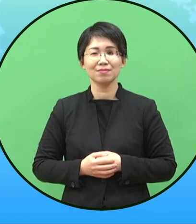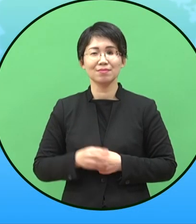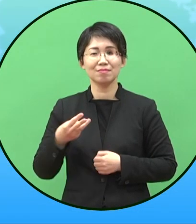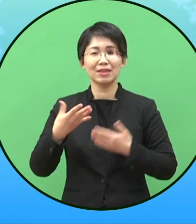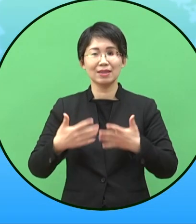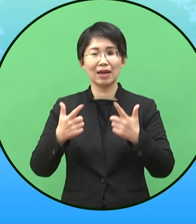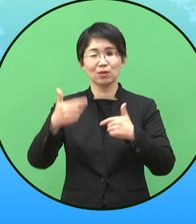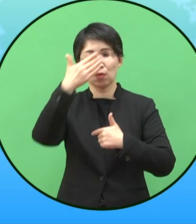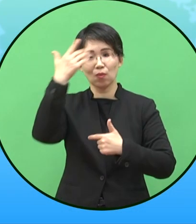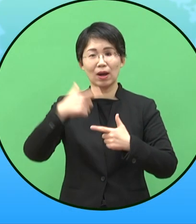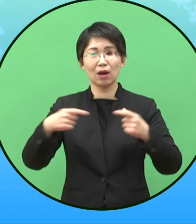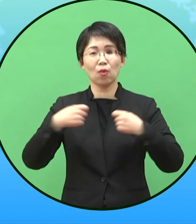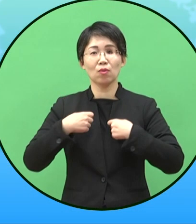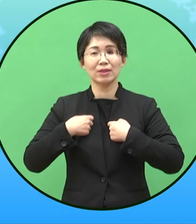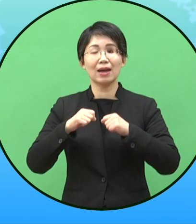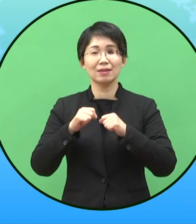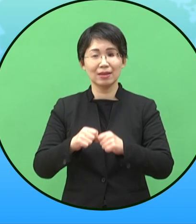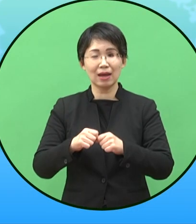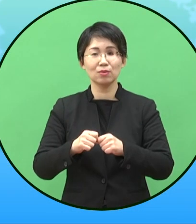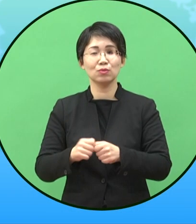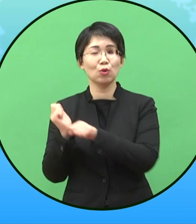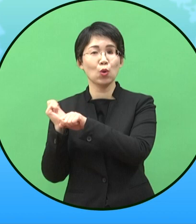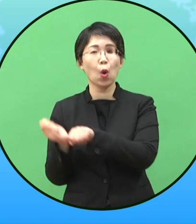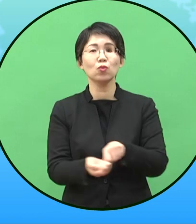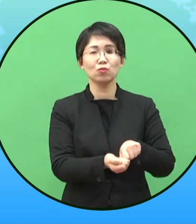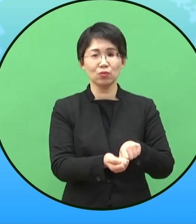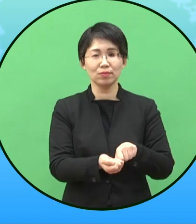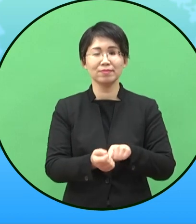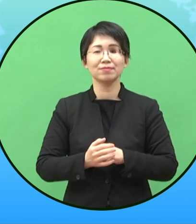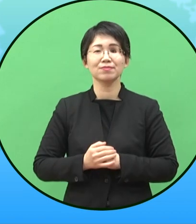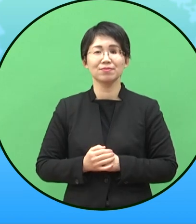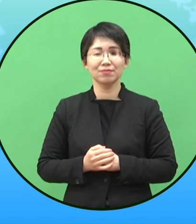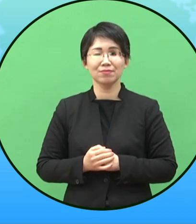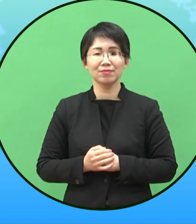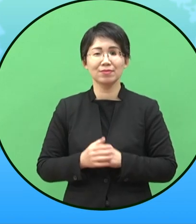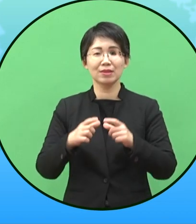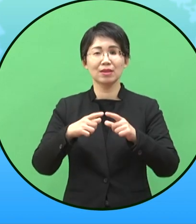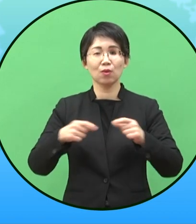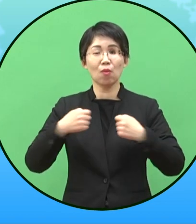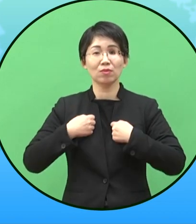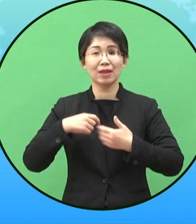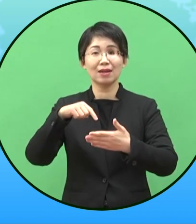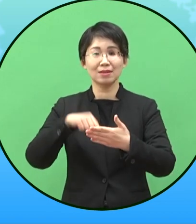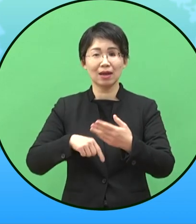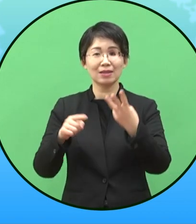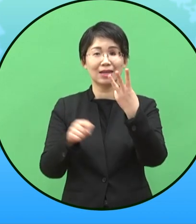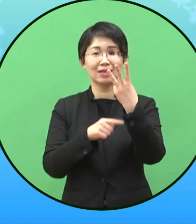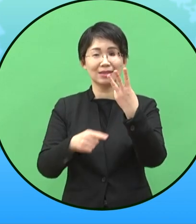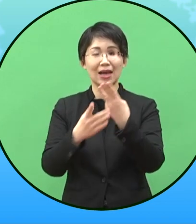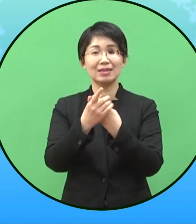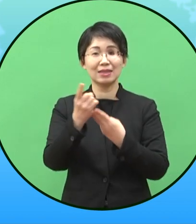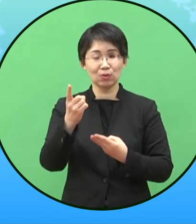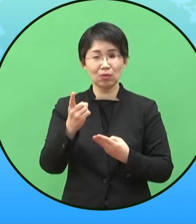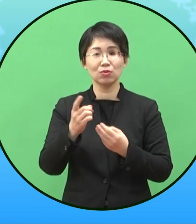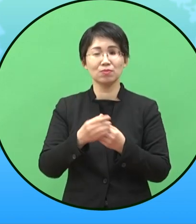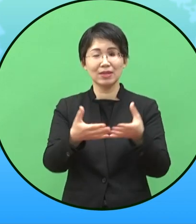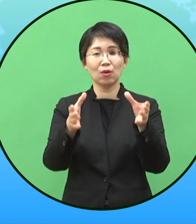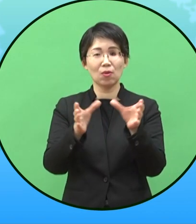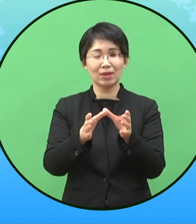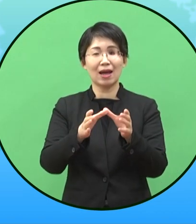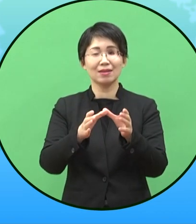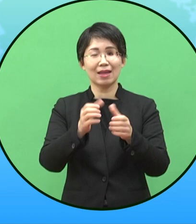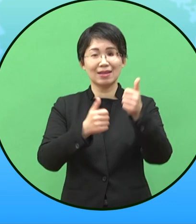三重とコアコ国体で実施されるゴルフ国体では3人1組の団体戦